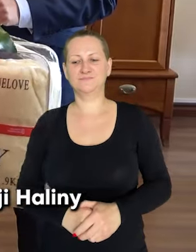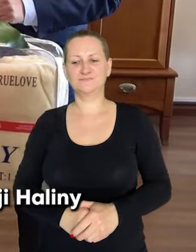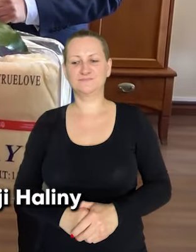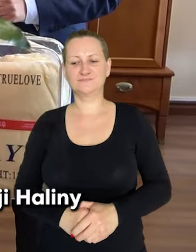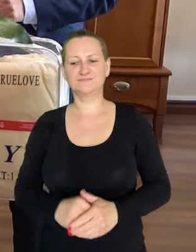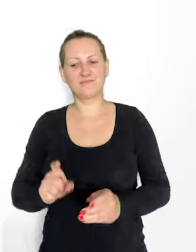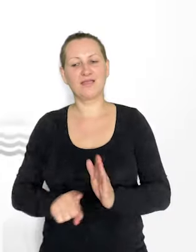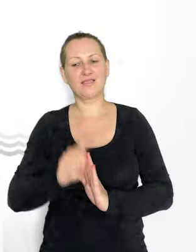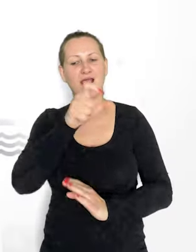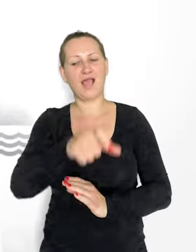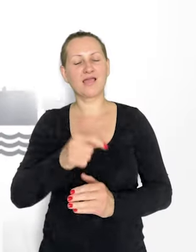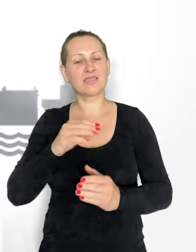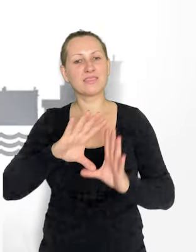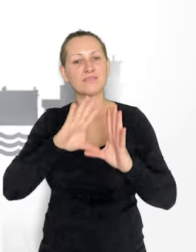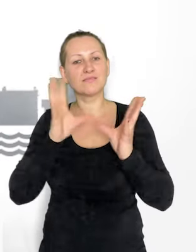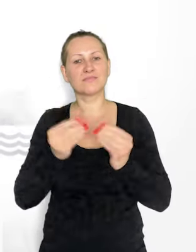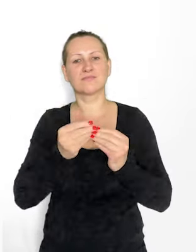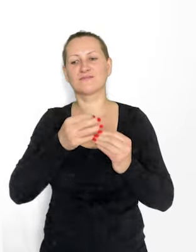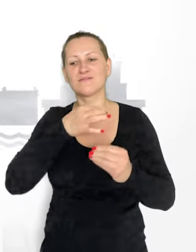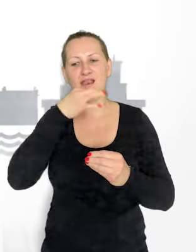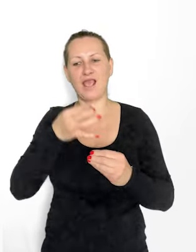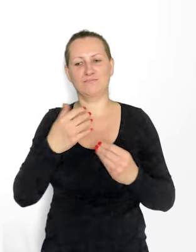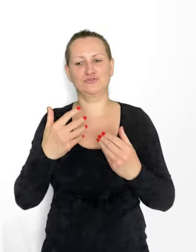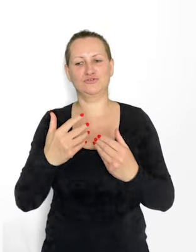Haliny Trzosowskiej.